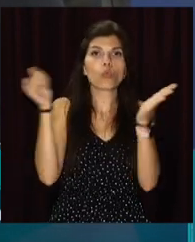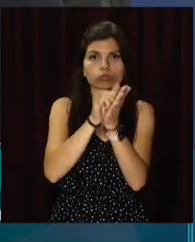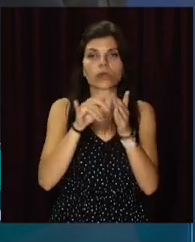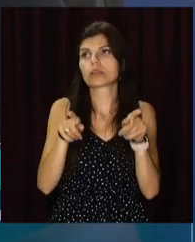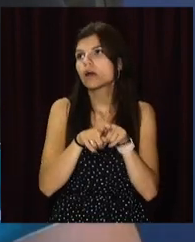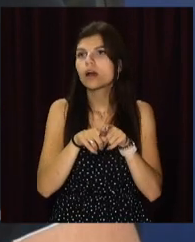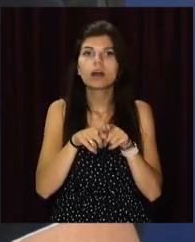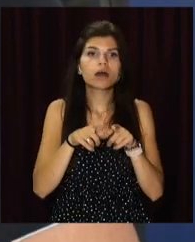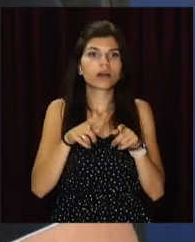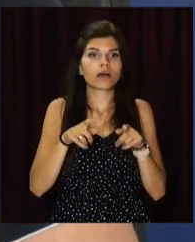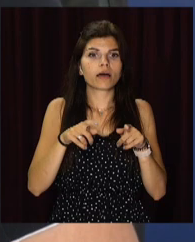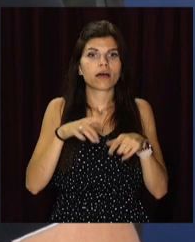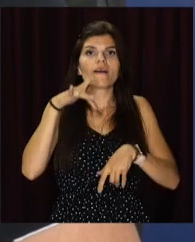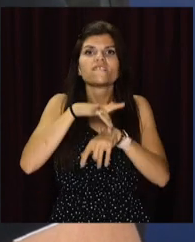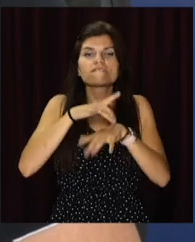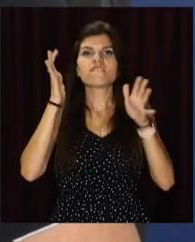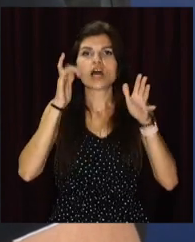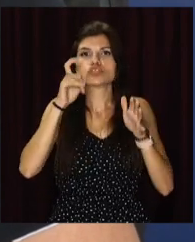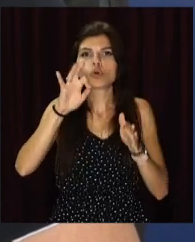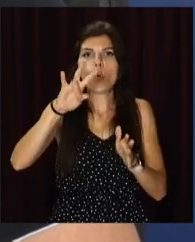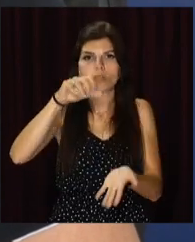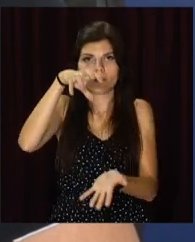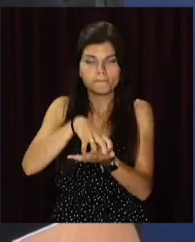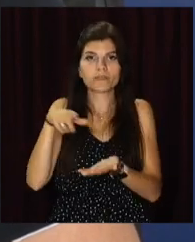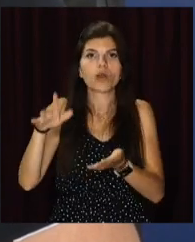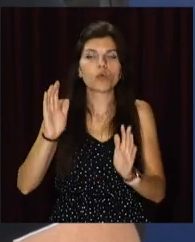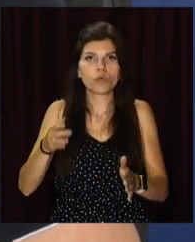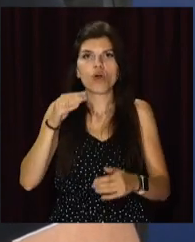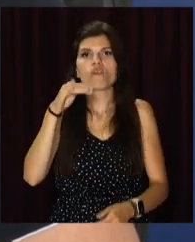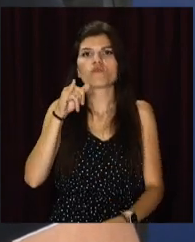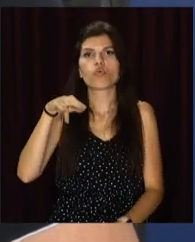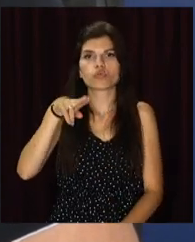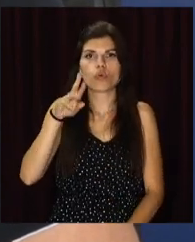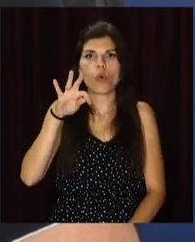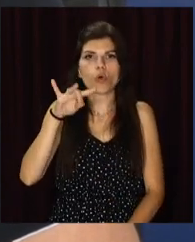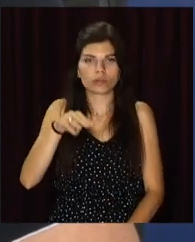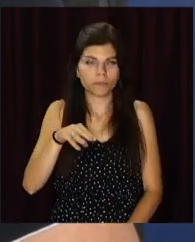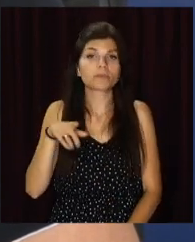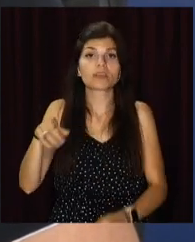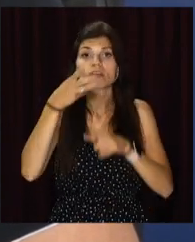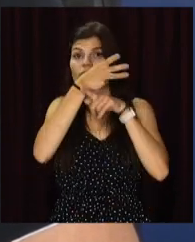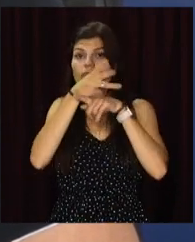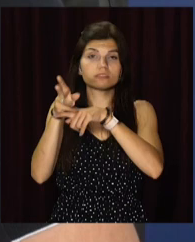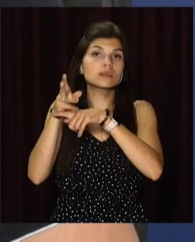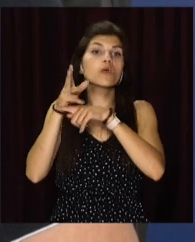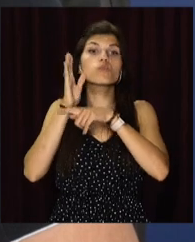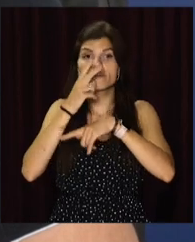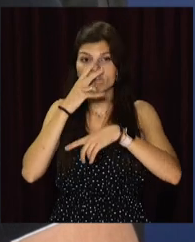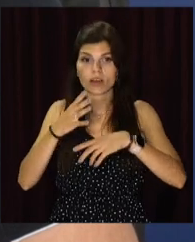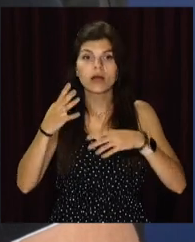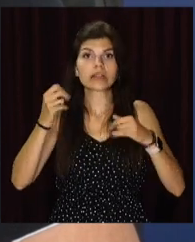таку імпровізовану фан-зону, буде працювати фуд-корт. Сама трансляція буде відбуватися